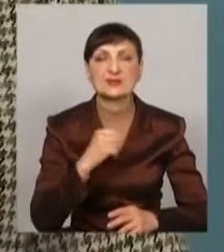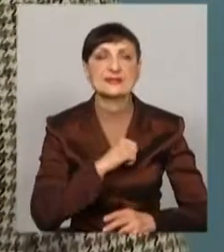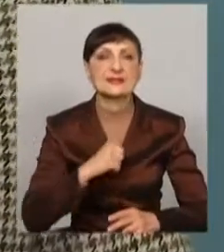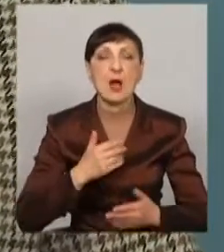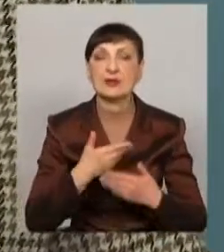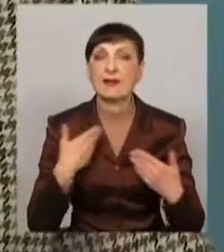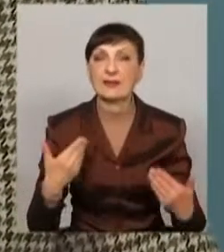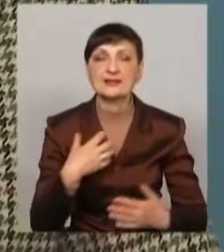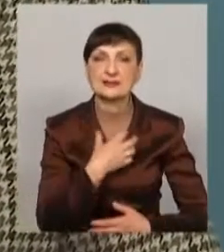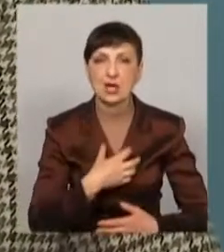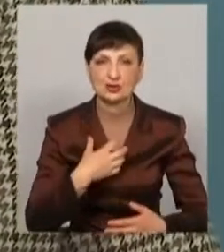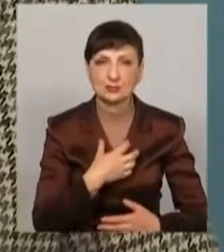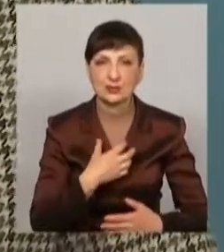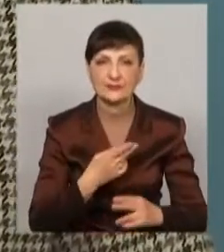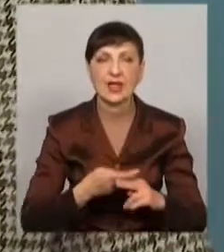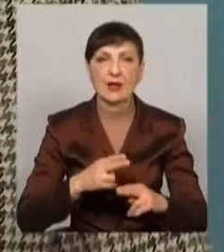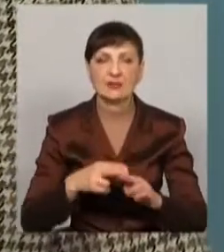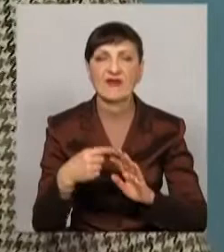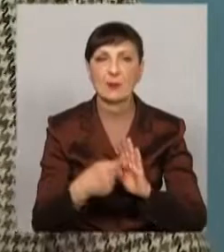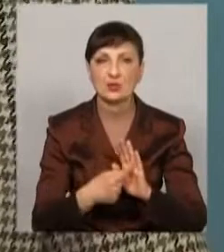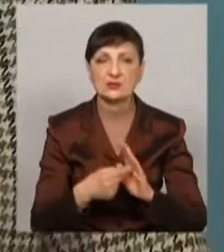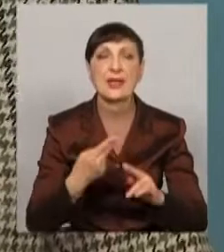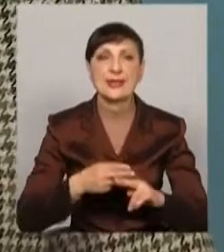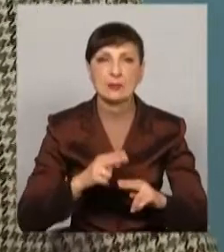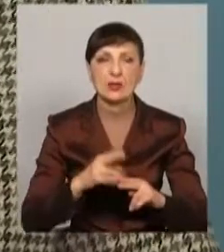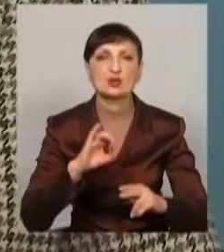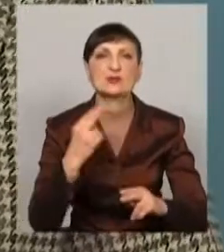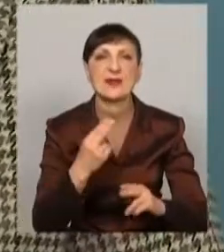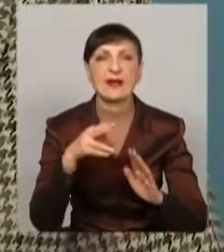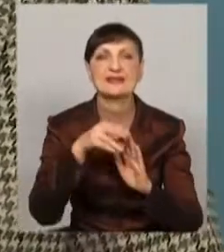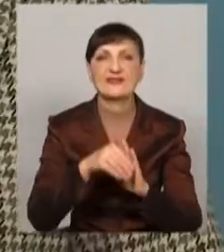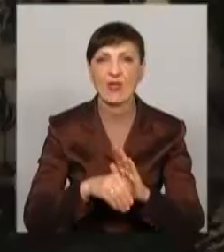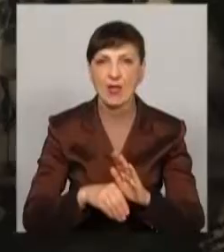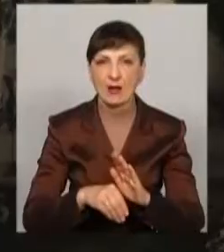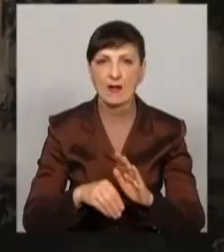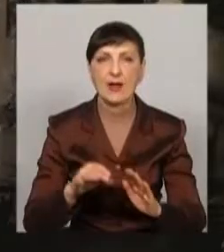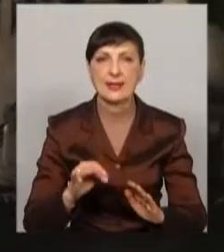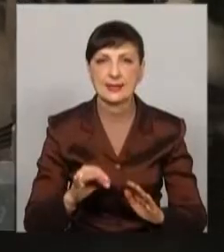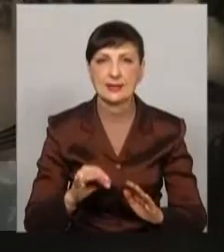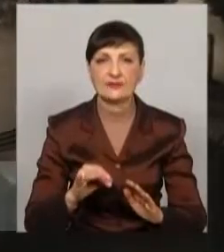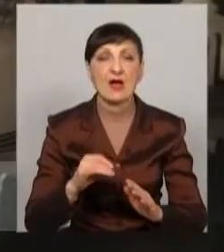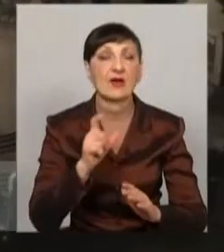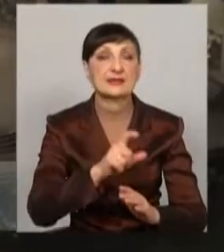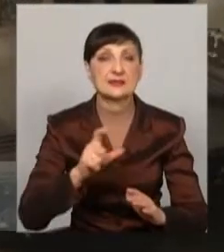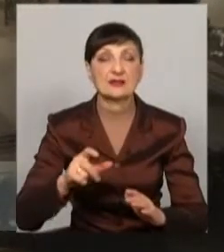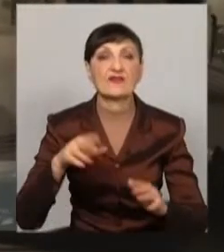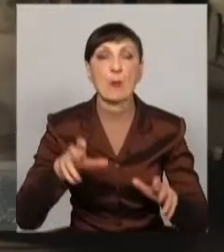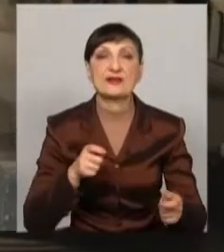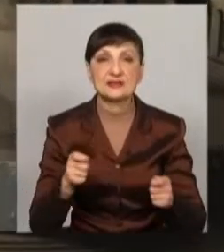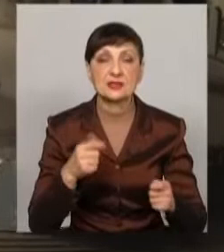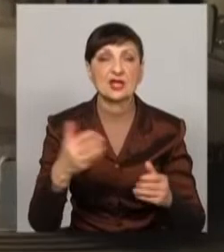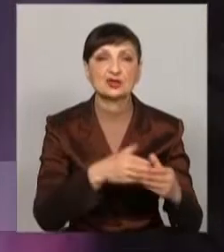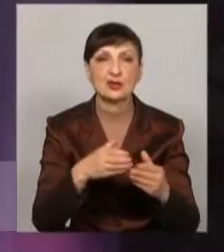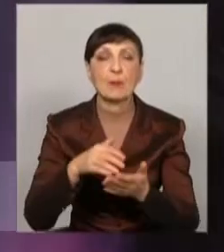нас значимых вопросов – это именно социальная сфера. И... Кандидаты в президенты и их штабы